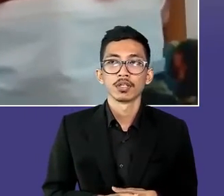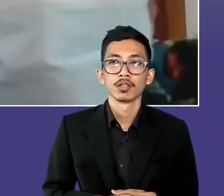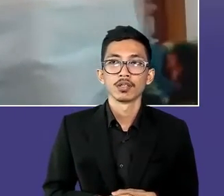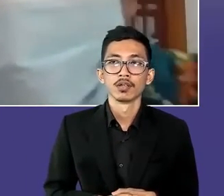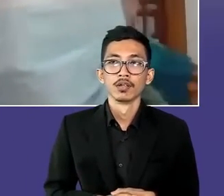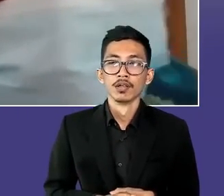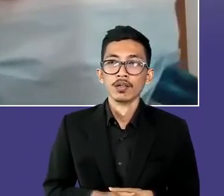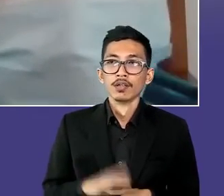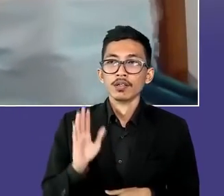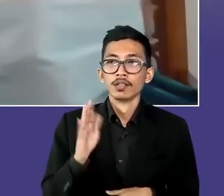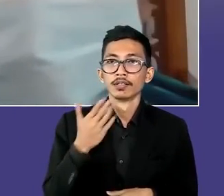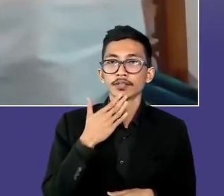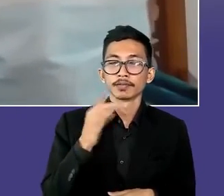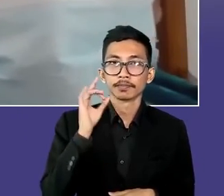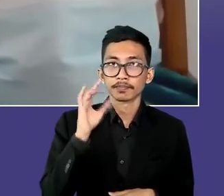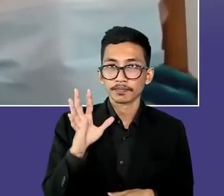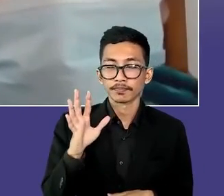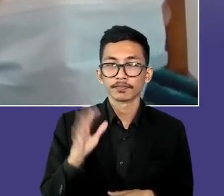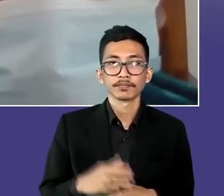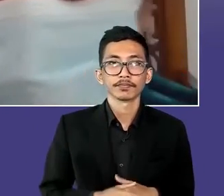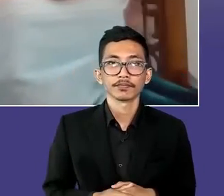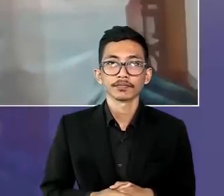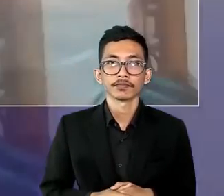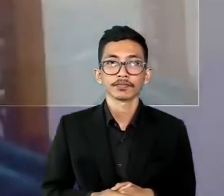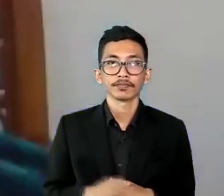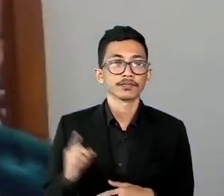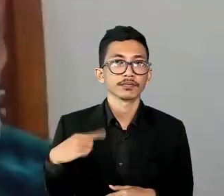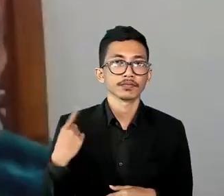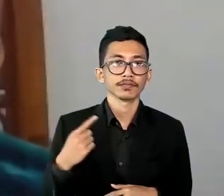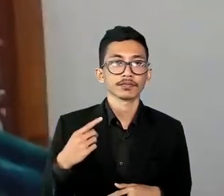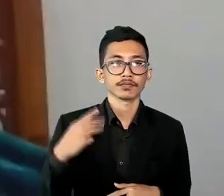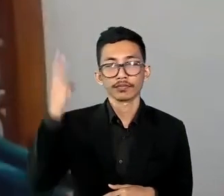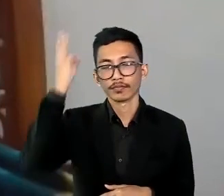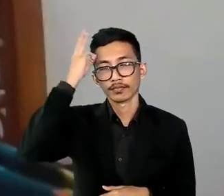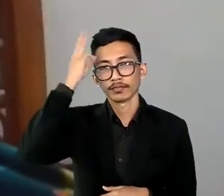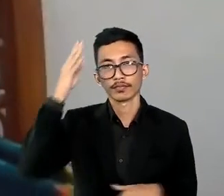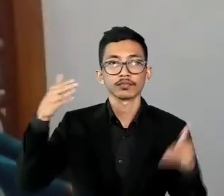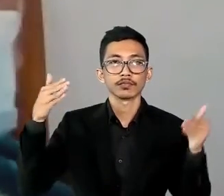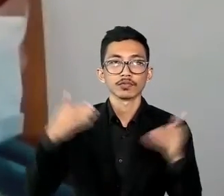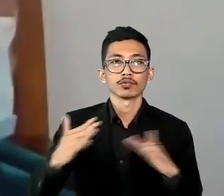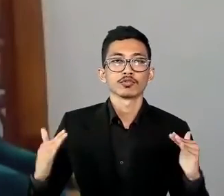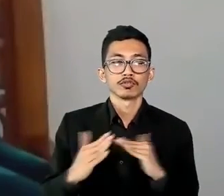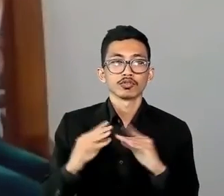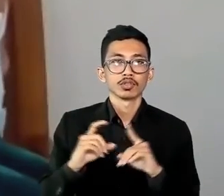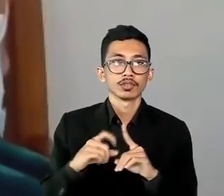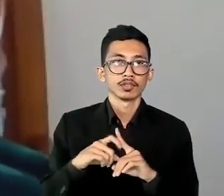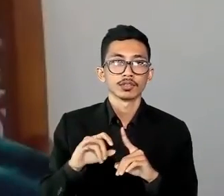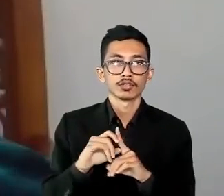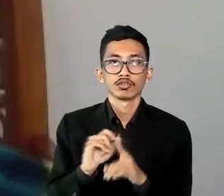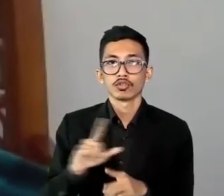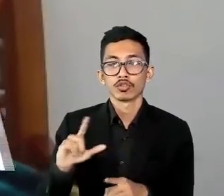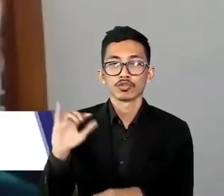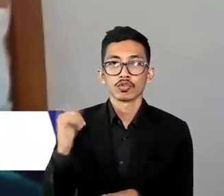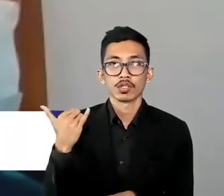Selamat siang semuanya. Kami dari Kabupaten Gunung Kidul, Yogyakarta, yang pada saat ini